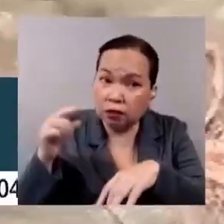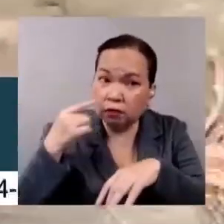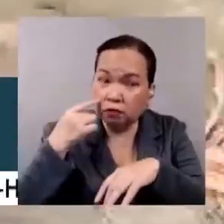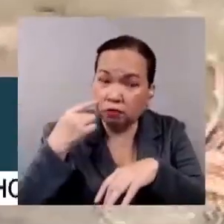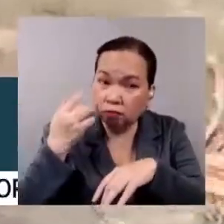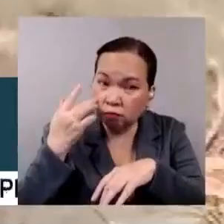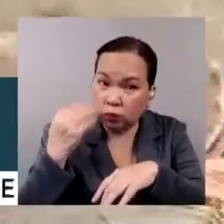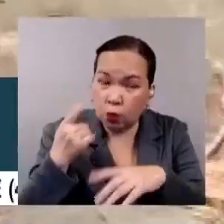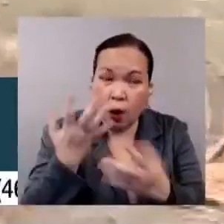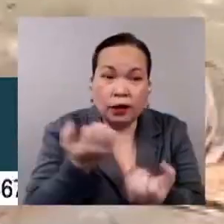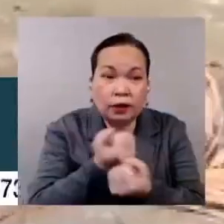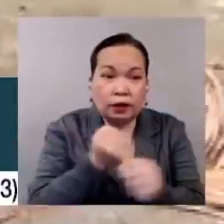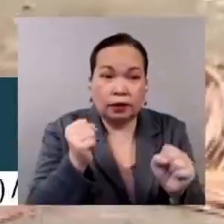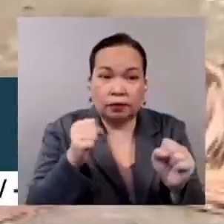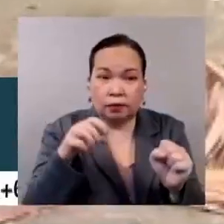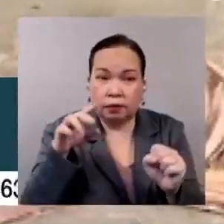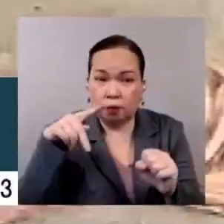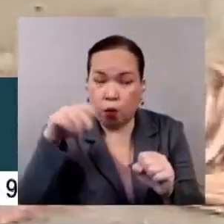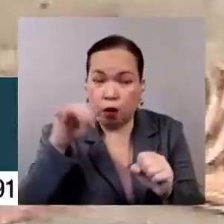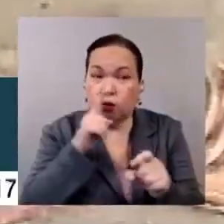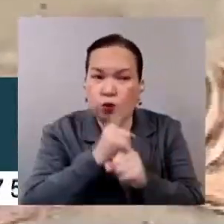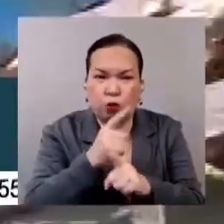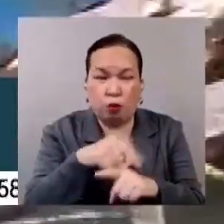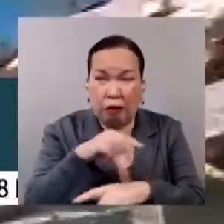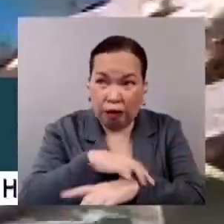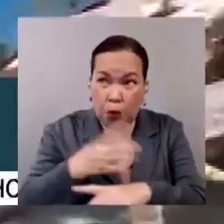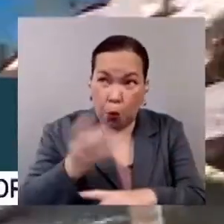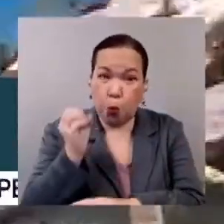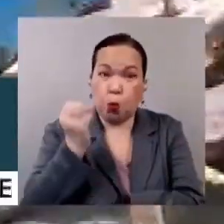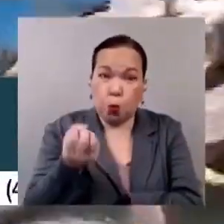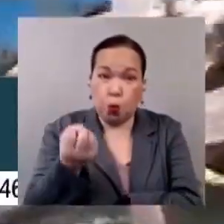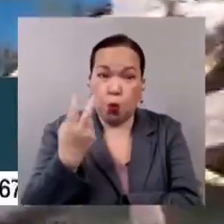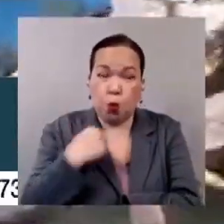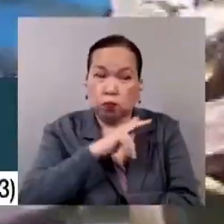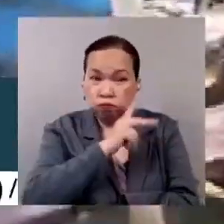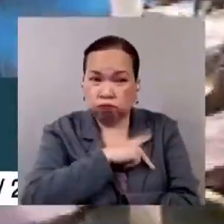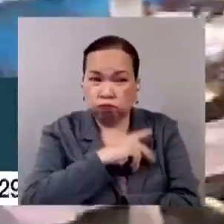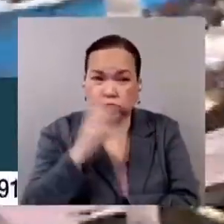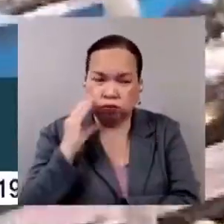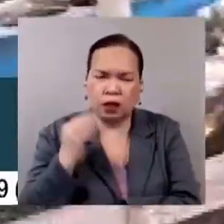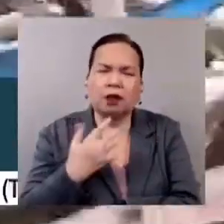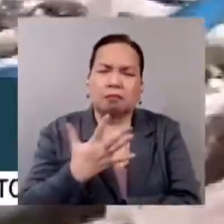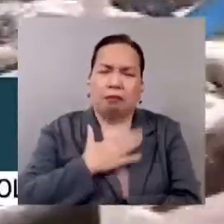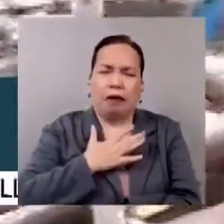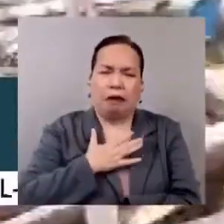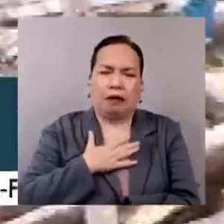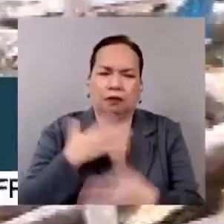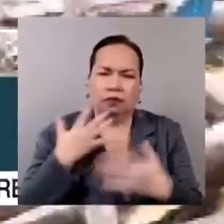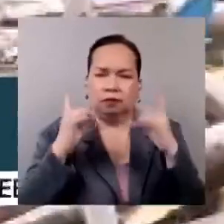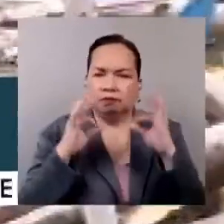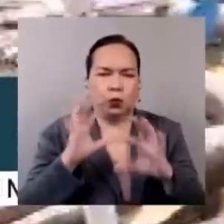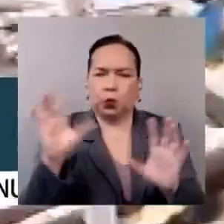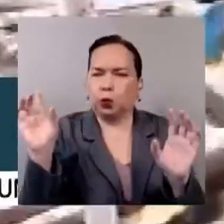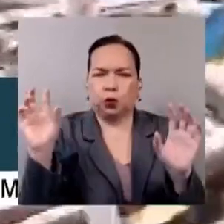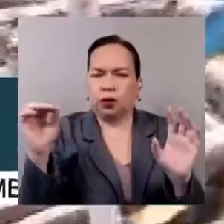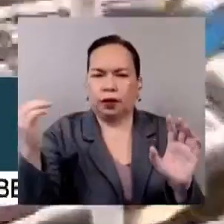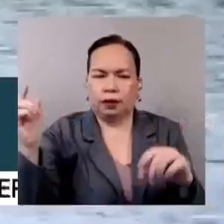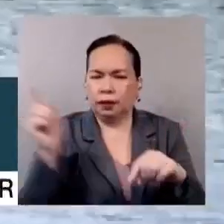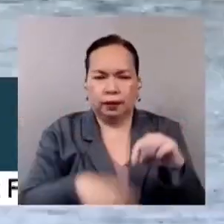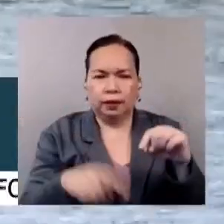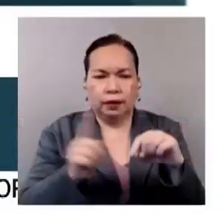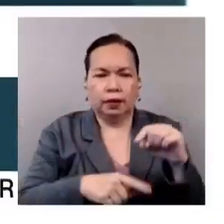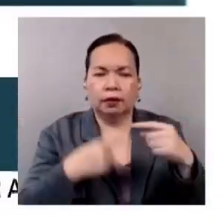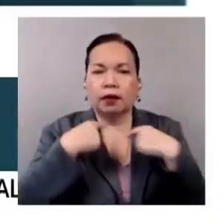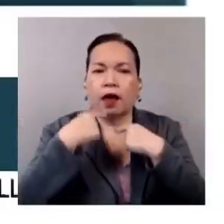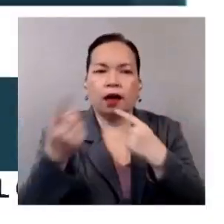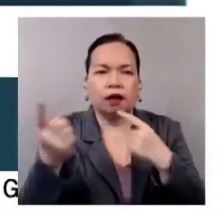Pola water. Okay. Since hindi pa, kaya basihan ko bakit ako hindi nagpaligo this time. Okay, so Mayor